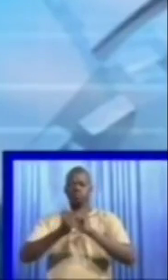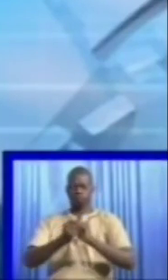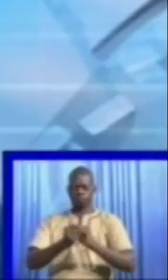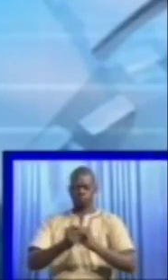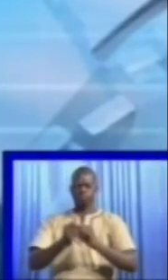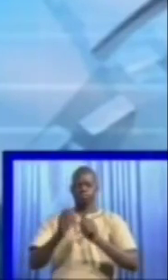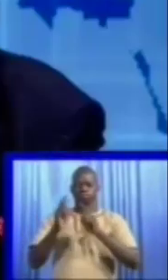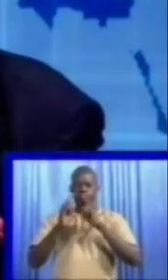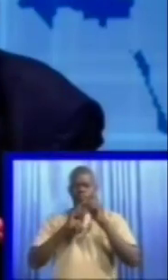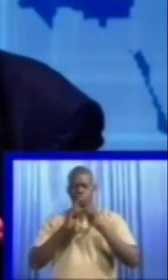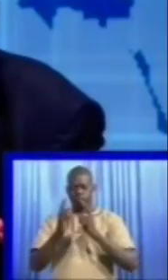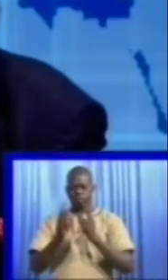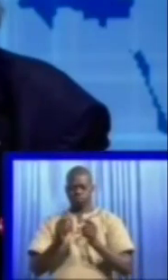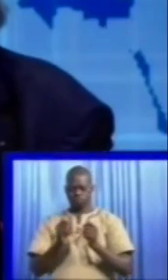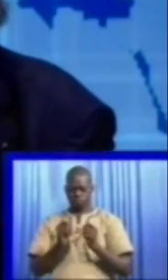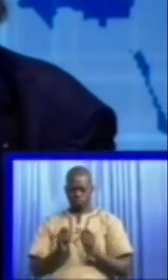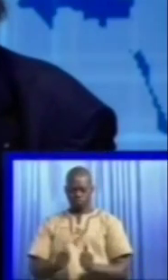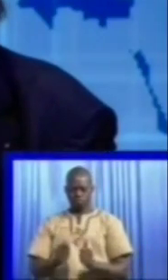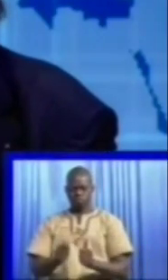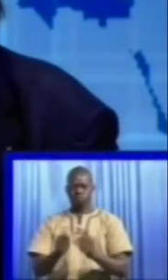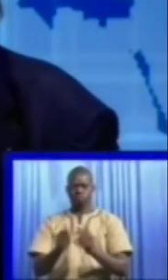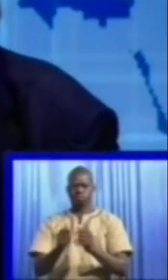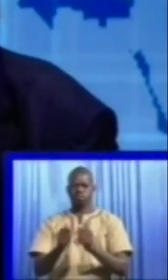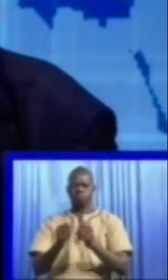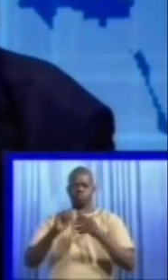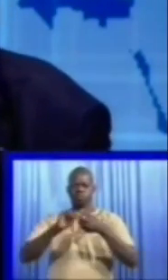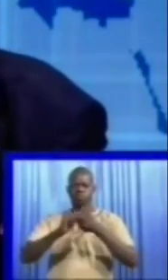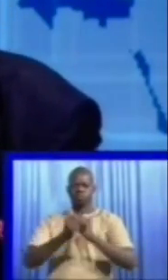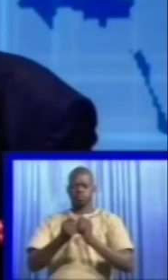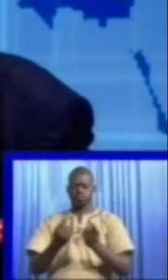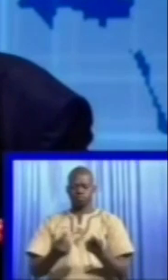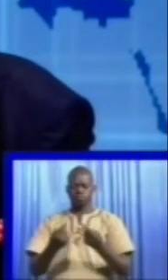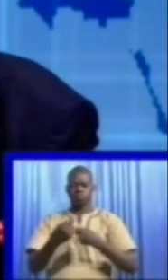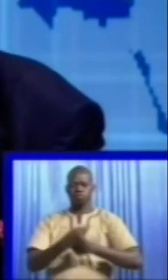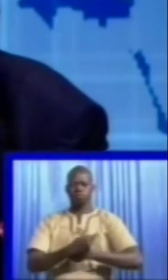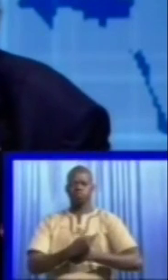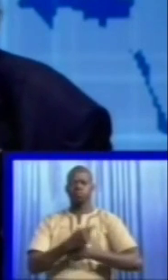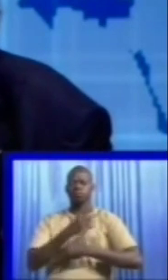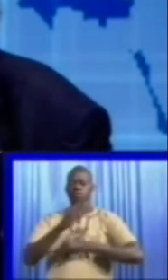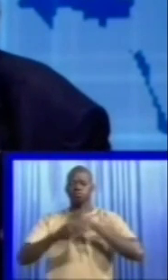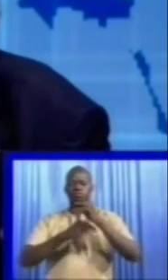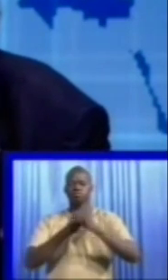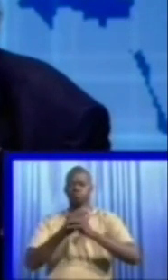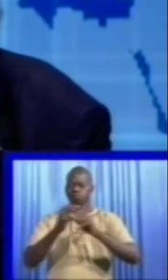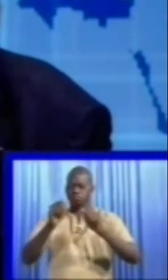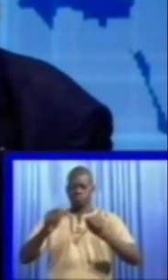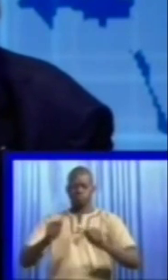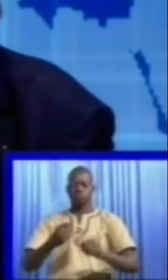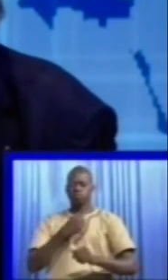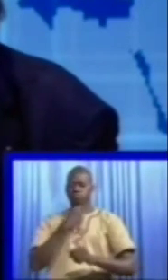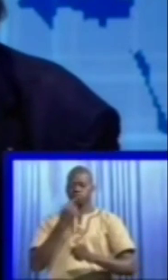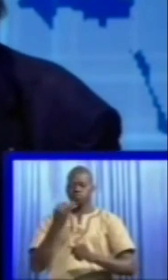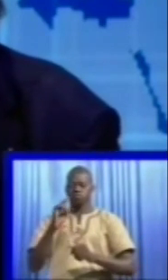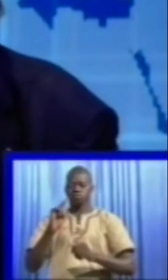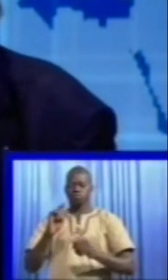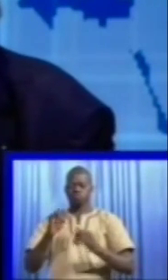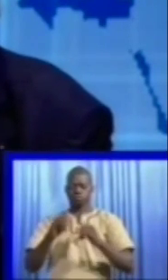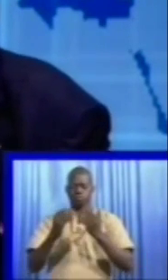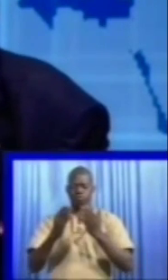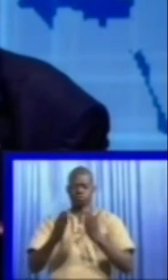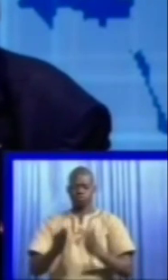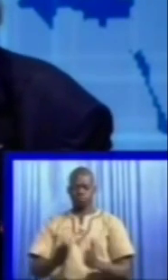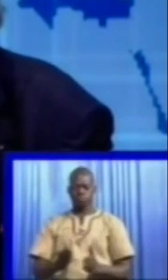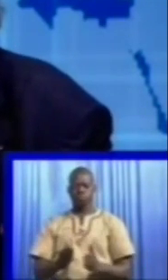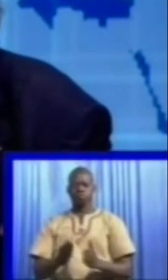c'est cette immédiateté. Mm-hmm. Le problème, c'est qu'aujourd'hui, n'importe qui peut s'intituler journaliste. Il suffit